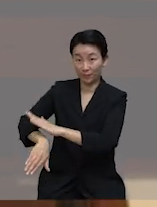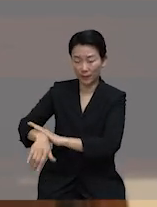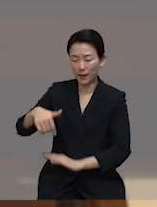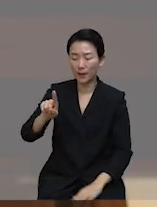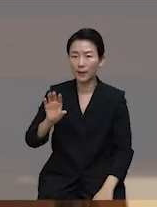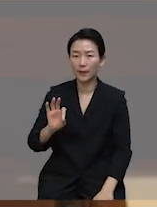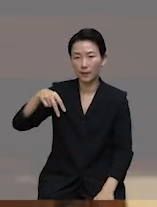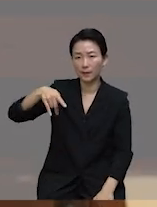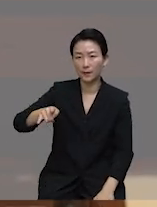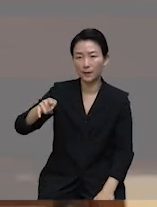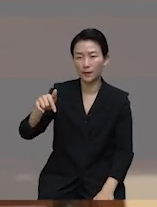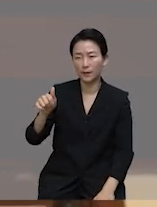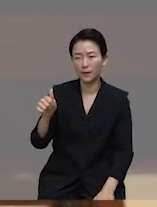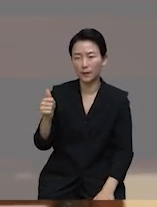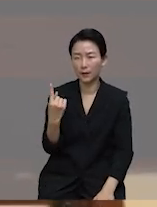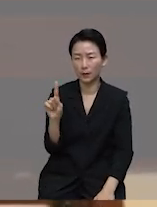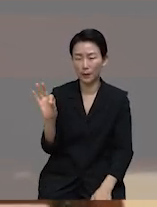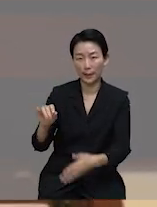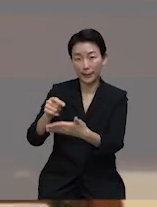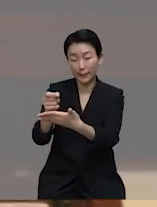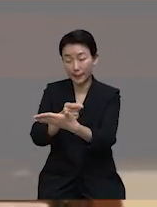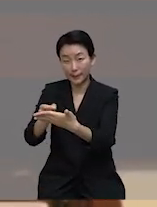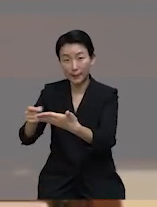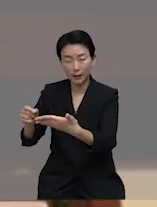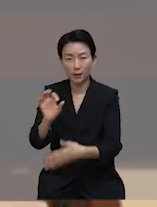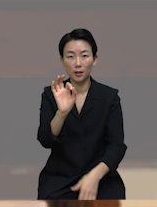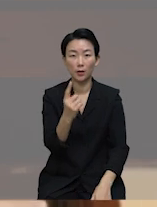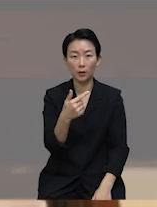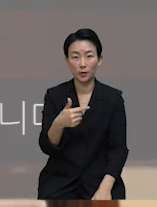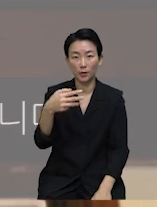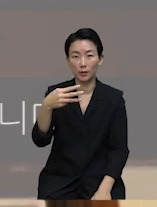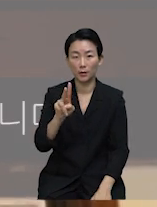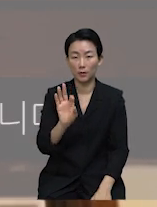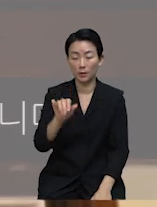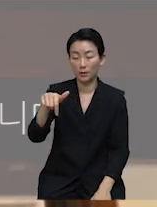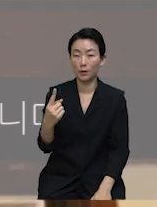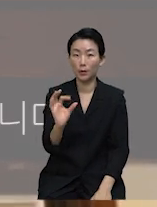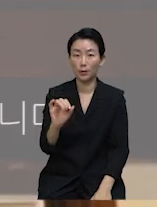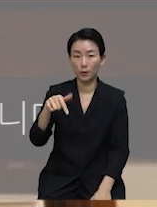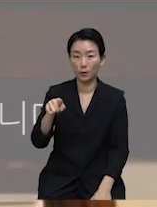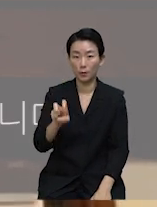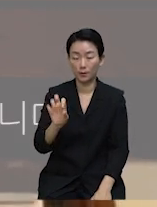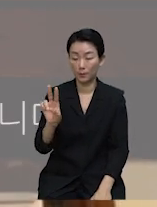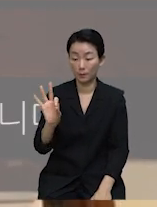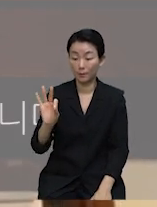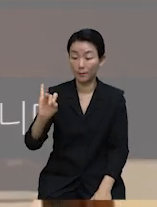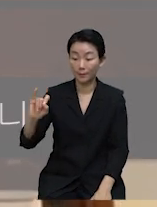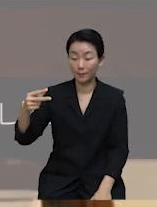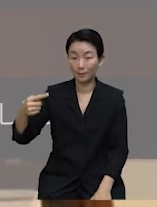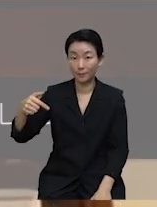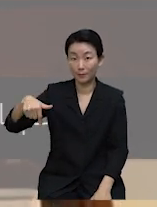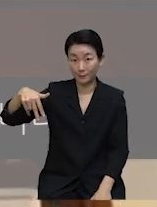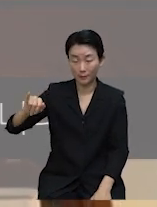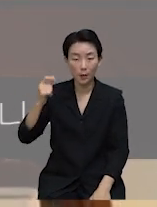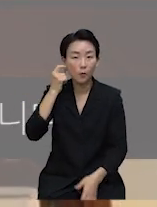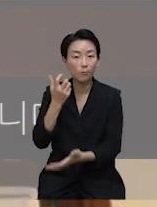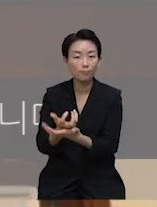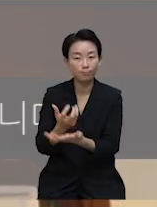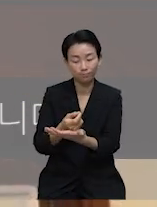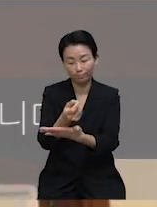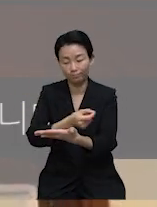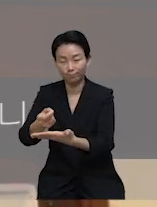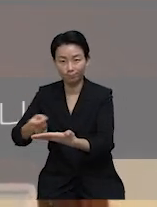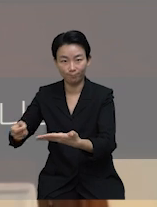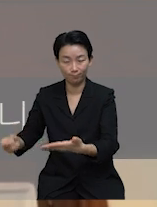대청마루 왼쪽에는 강세왕의 글씨로 온량, 공검, 양이 득지라는